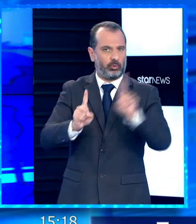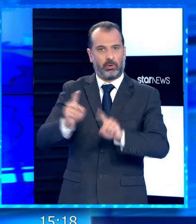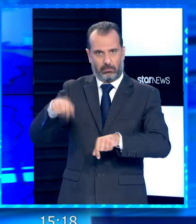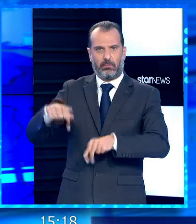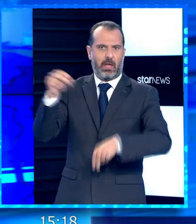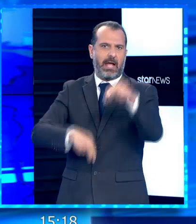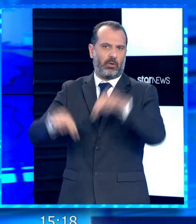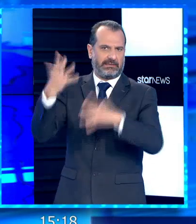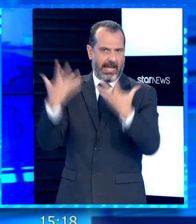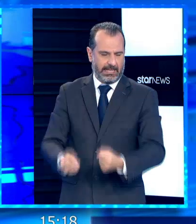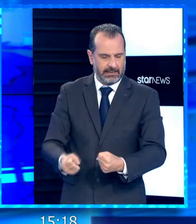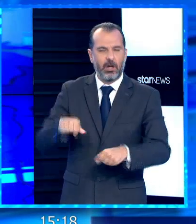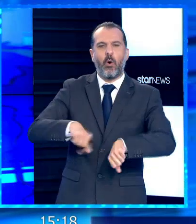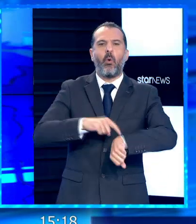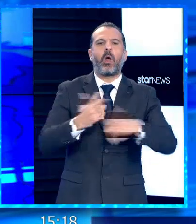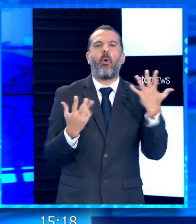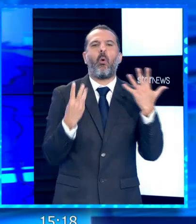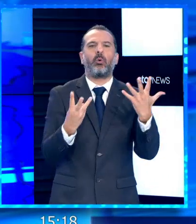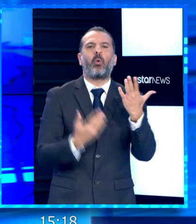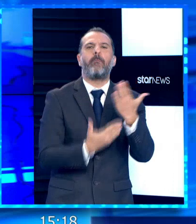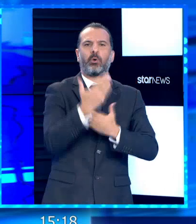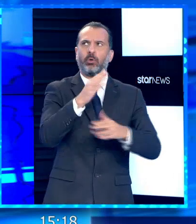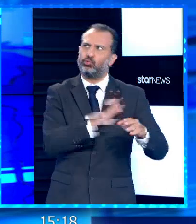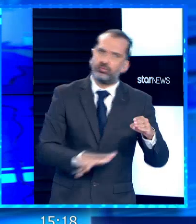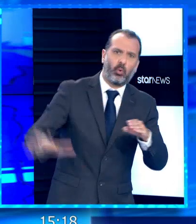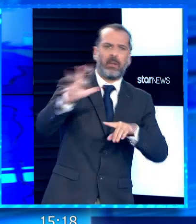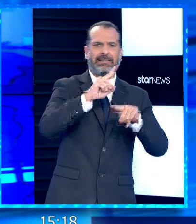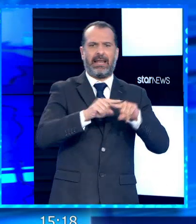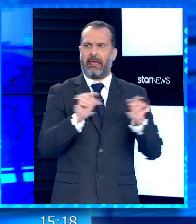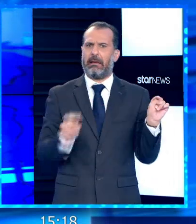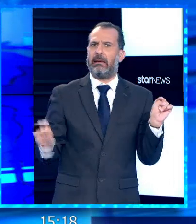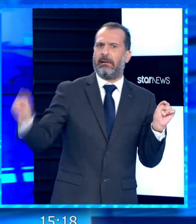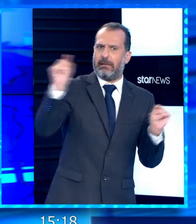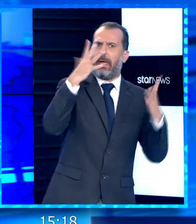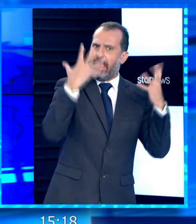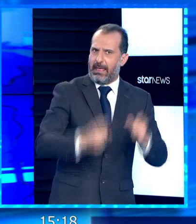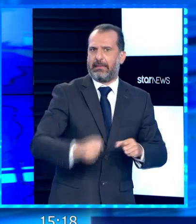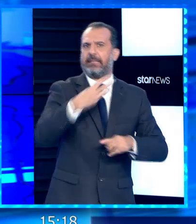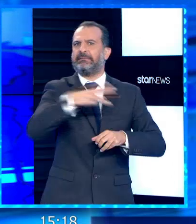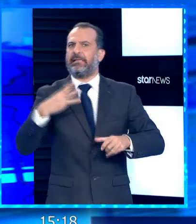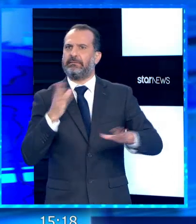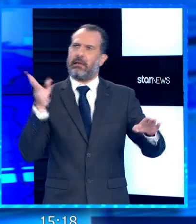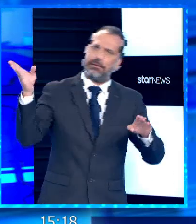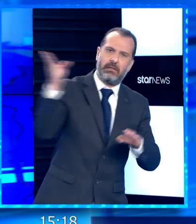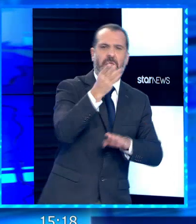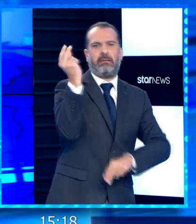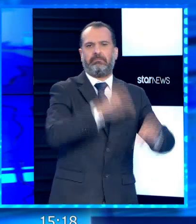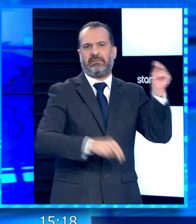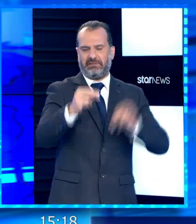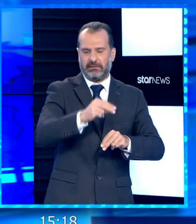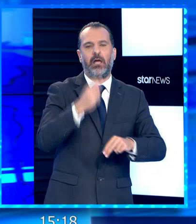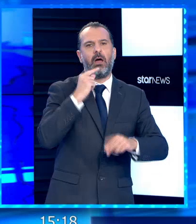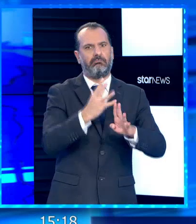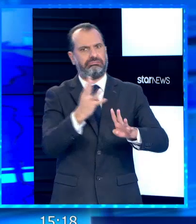κάλπες άνοιξαν στις 8 το πρωί και χιλιάδες πολίτες προσέρχονται σχηματίζοντας ουρές σε πολλά εκλογικά τμήματα σε όλη τη